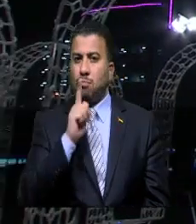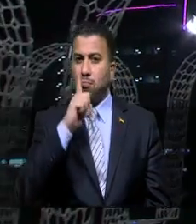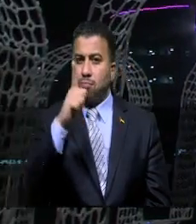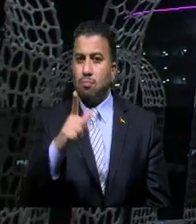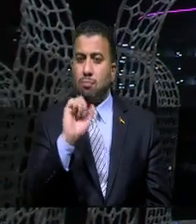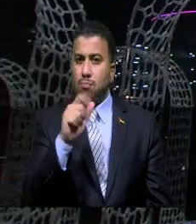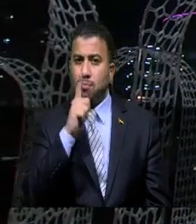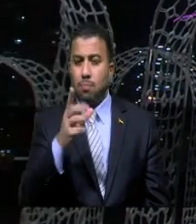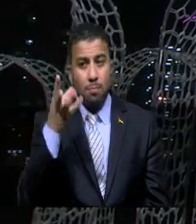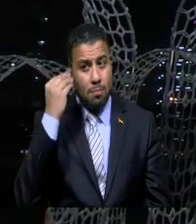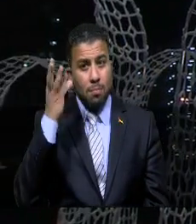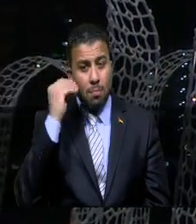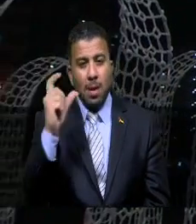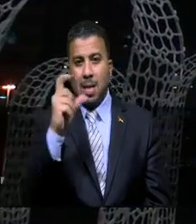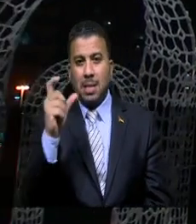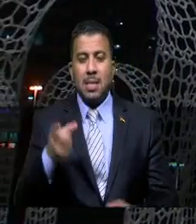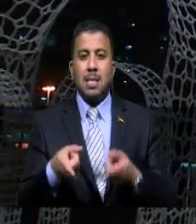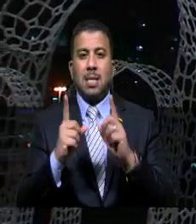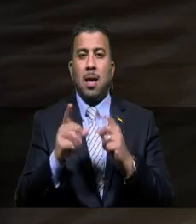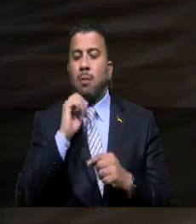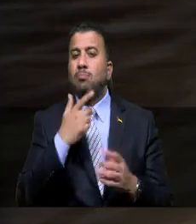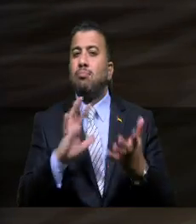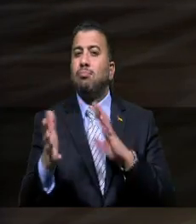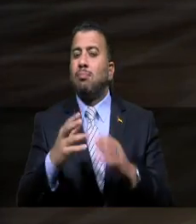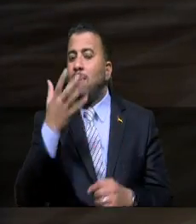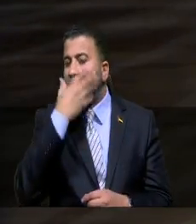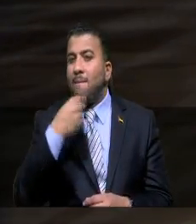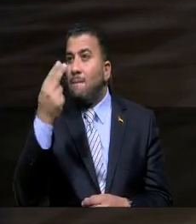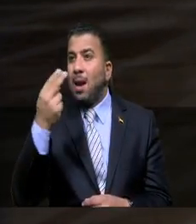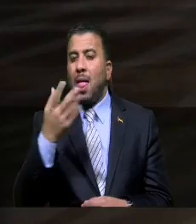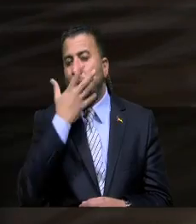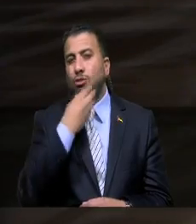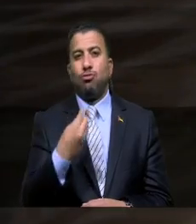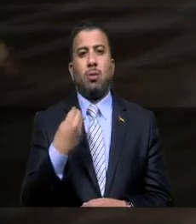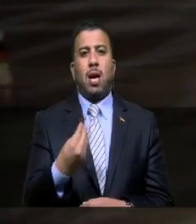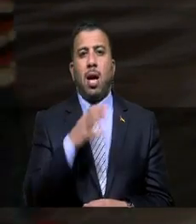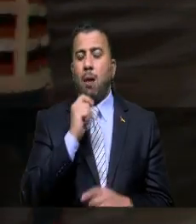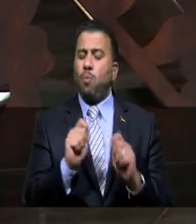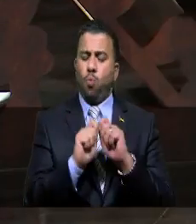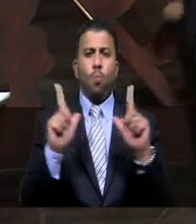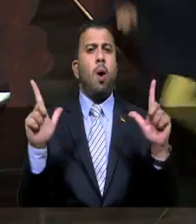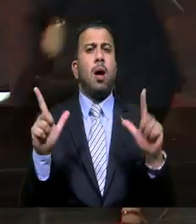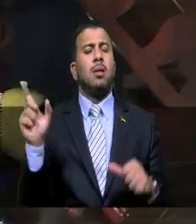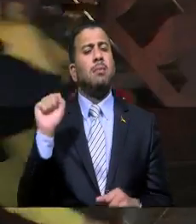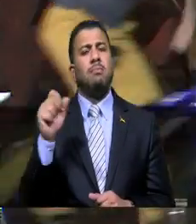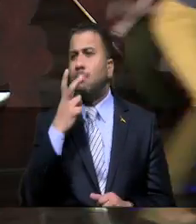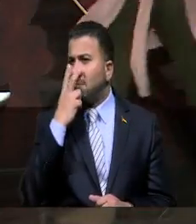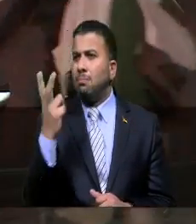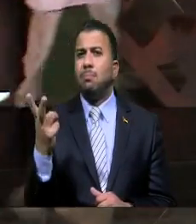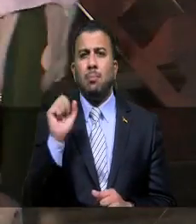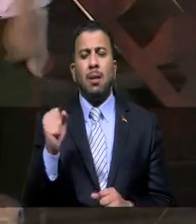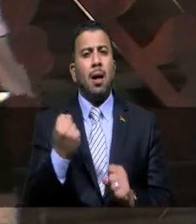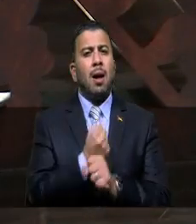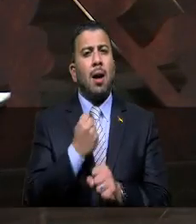عن تجسيد المفاهيم الإسلامية بطرق فنية جميلة تبين بوضوح الثيمة التي يقوم